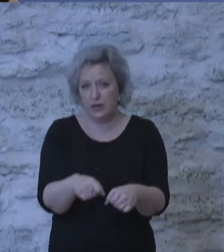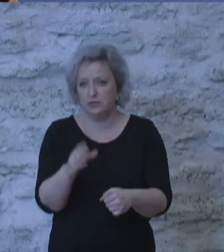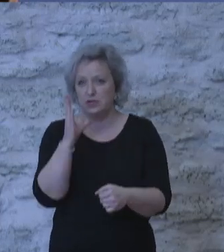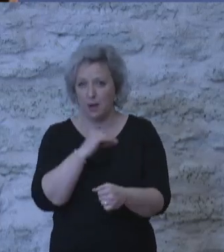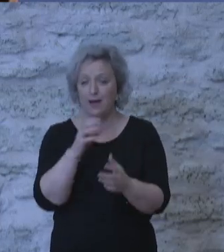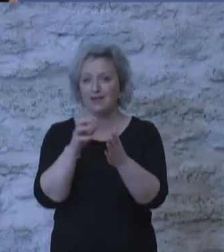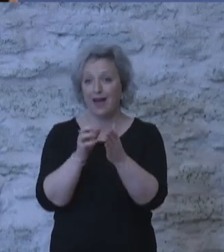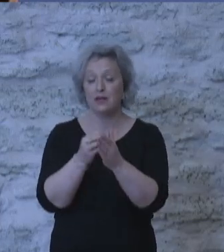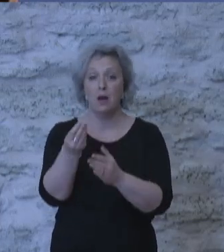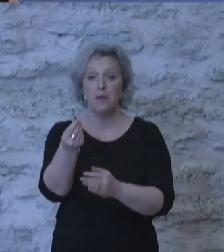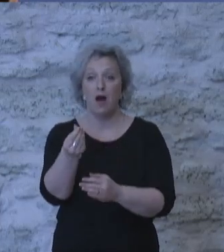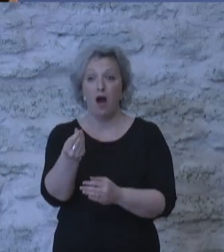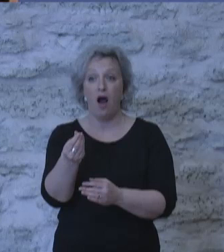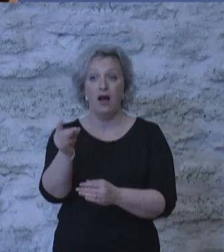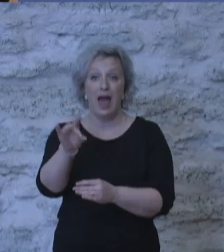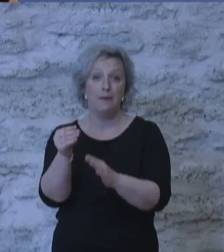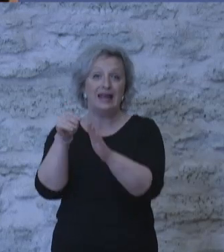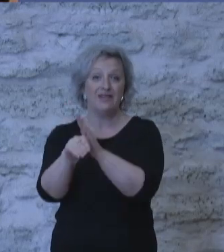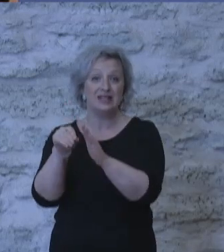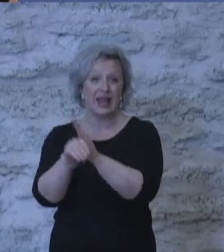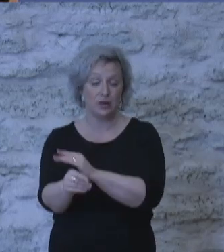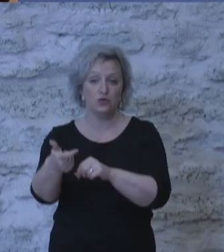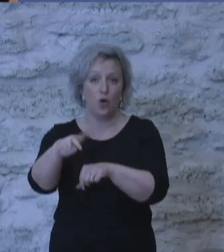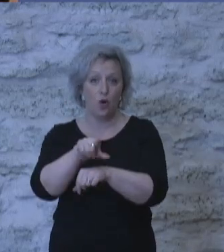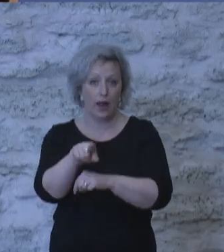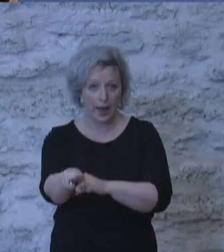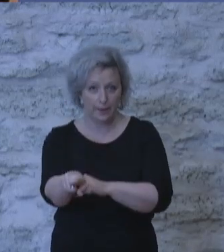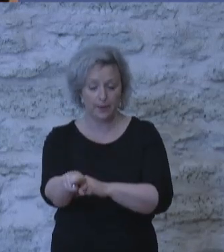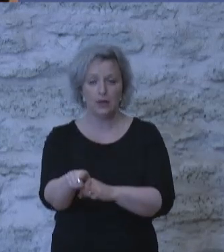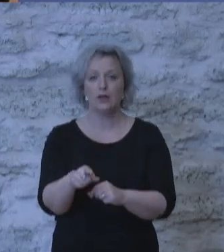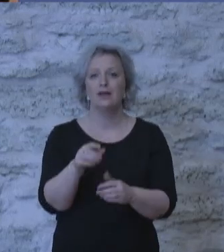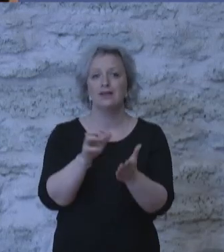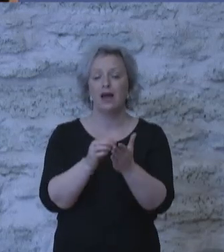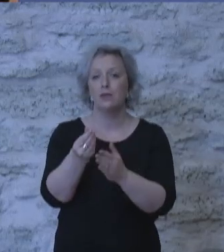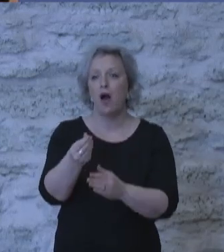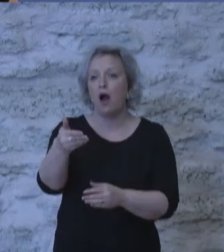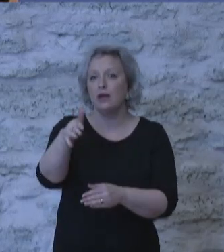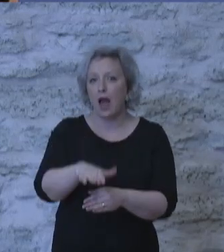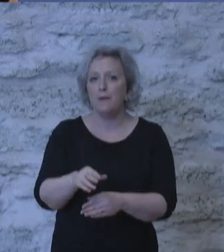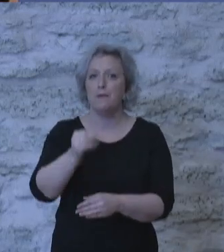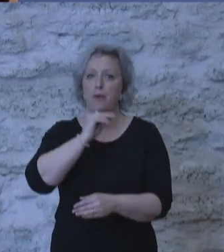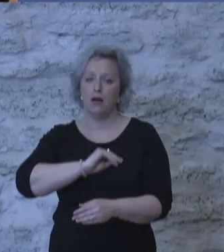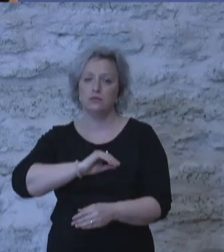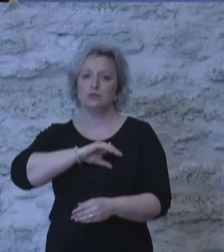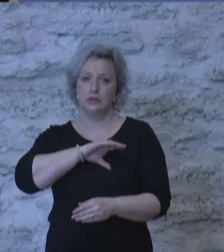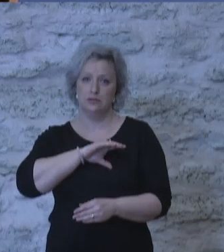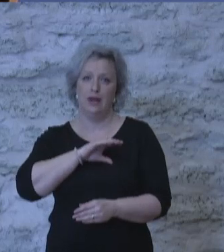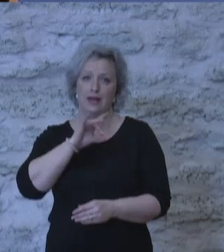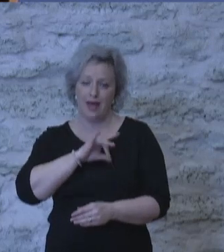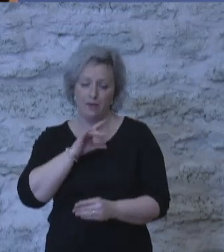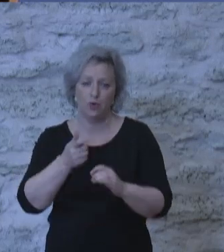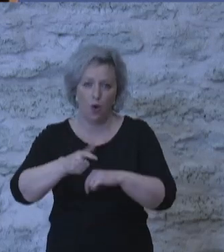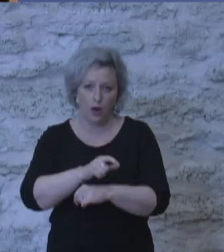jääb raha ka investeeringute tegemisest senisest rohkemaks, jääb võimalust ka palkade tõstmiseks senisest